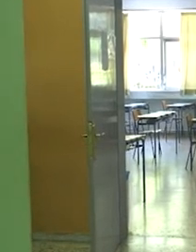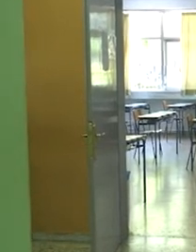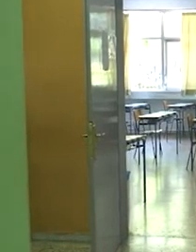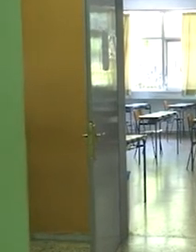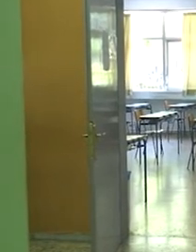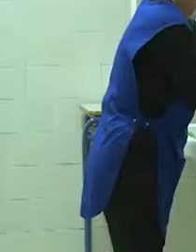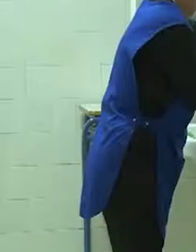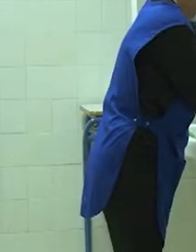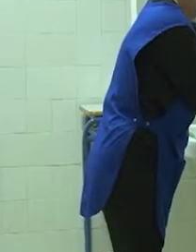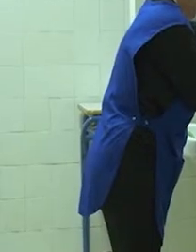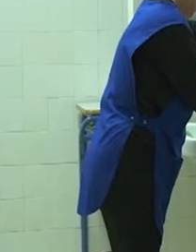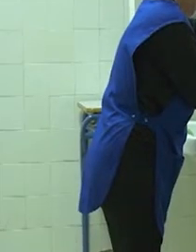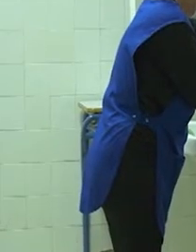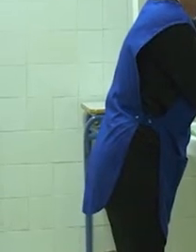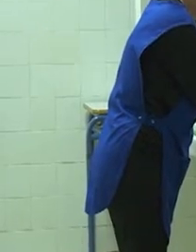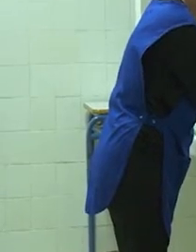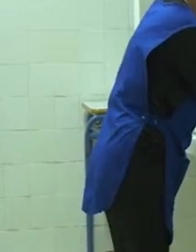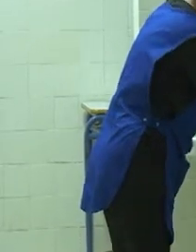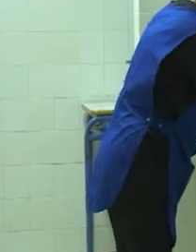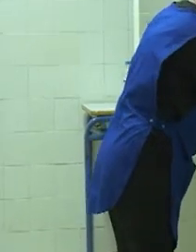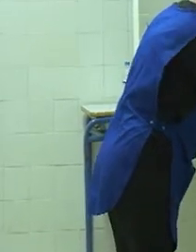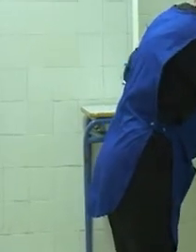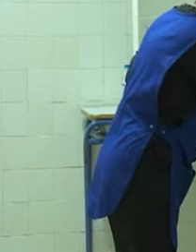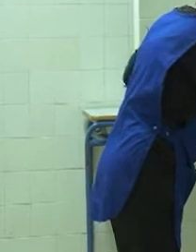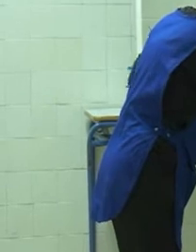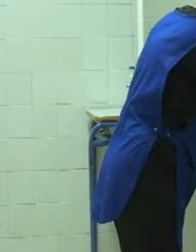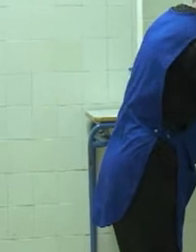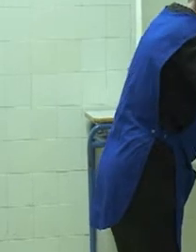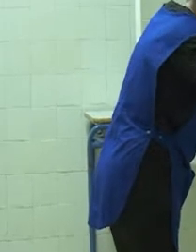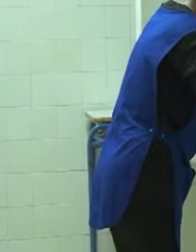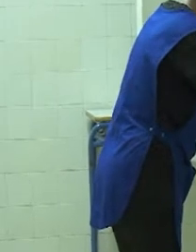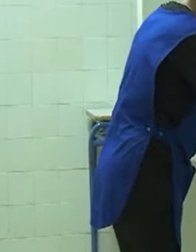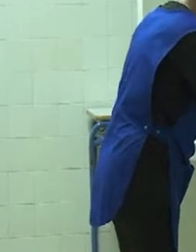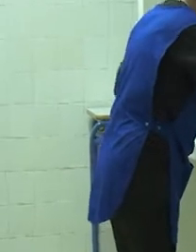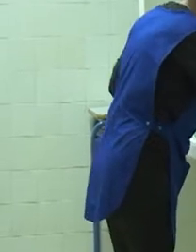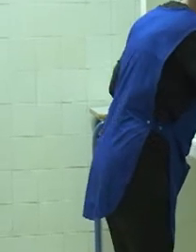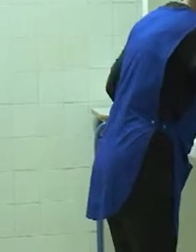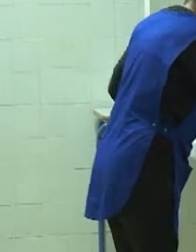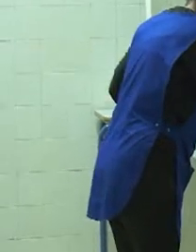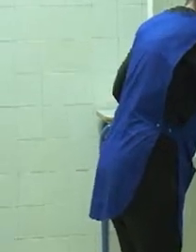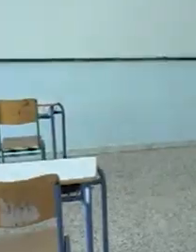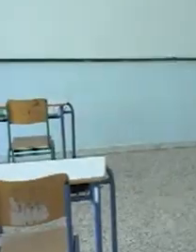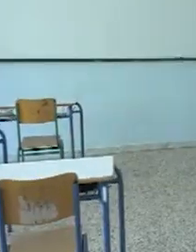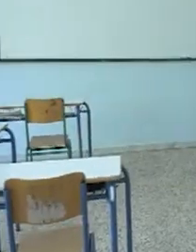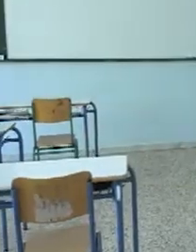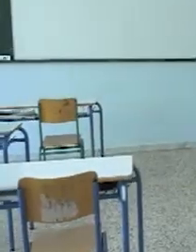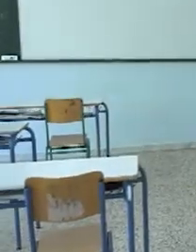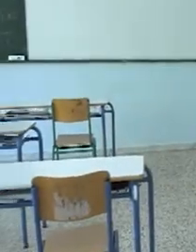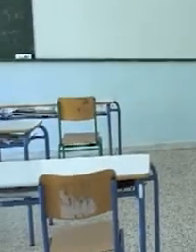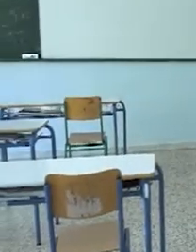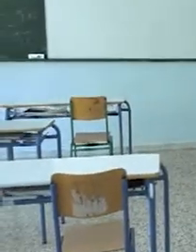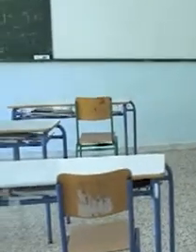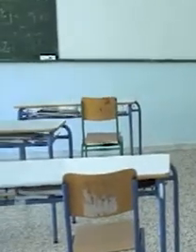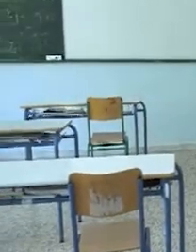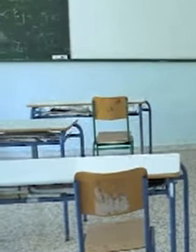προβλέπονται από τις σχετικές οδηγίες του ΕΟΔΗ και του Υπουργείου, όπως ανέφερε και η καθηγήτρια παιδιατρικής και λοιμοξιολογίας και μέλος της